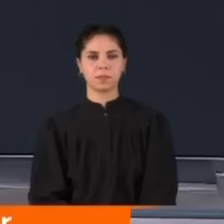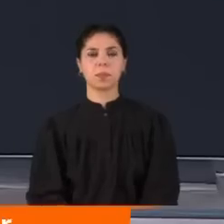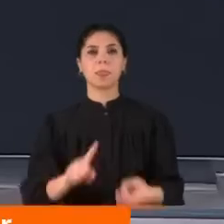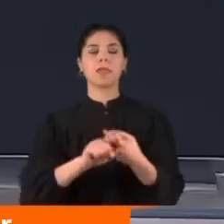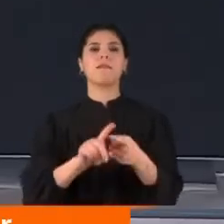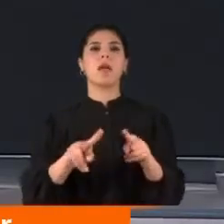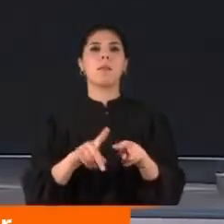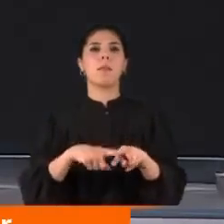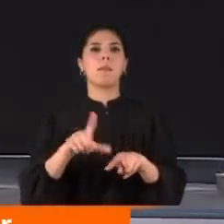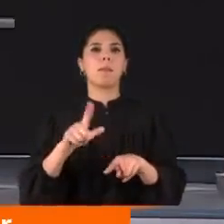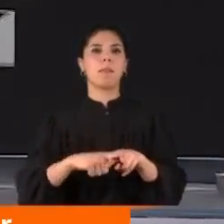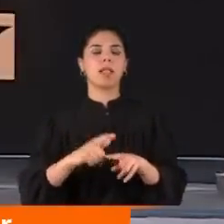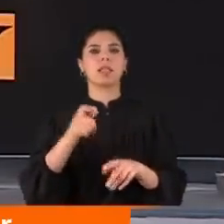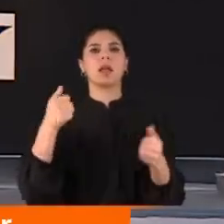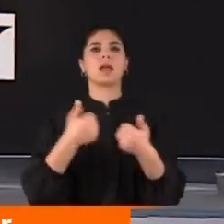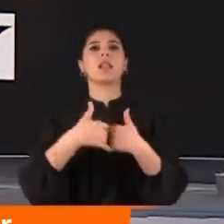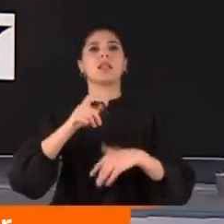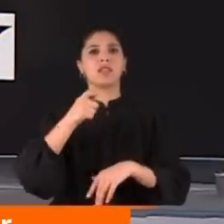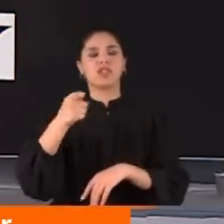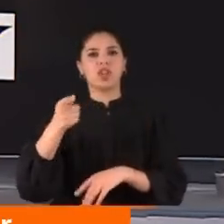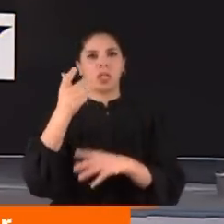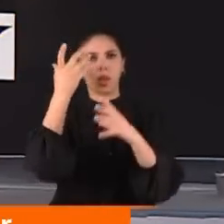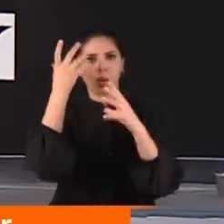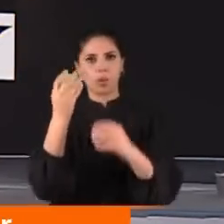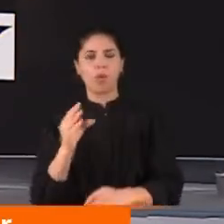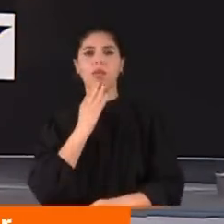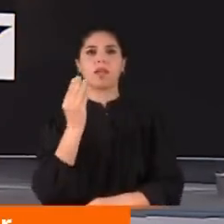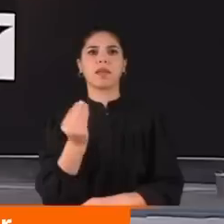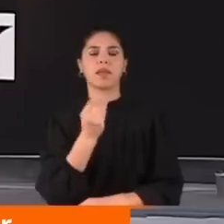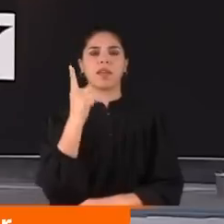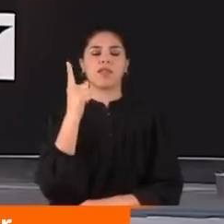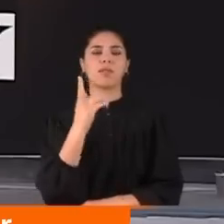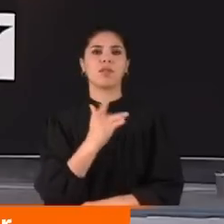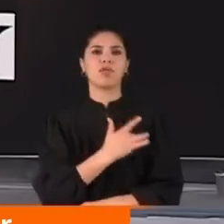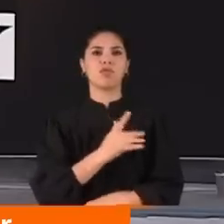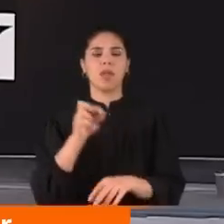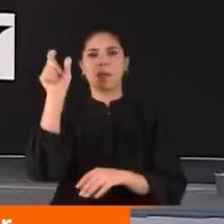Ve Malta'da kaza değil gerçekte bir cinayete kurban giden gencecik Bircan Pelinkaya